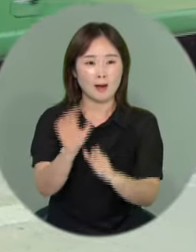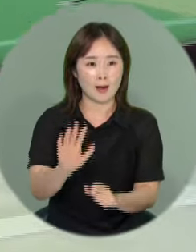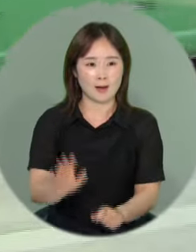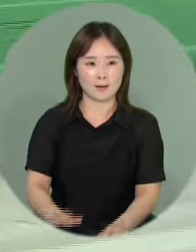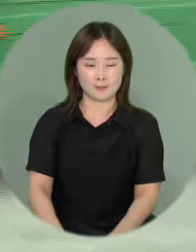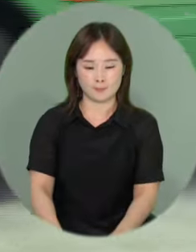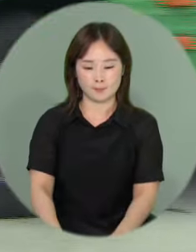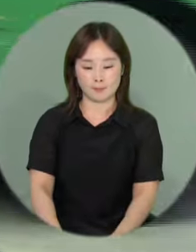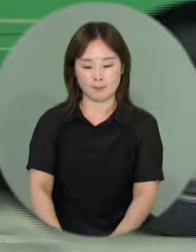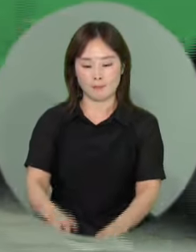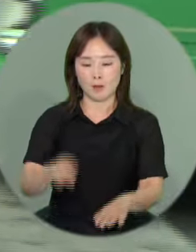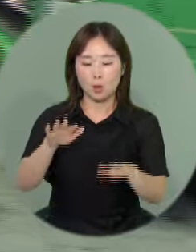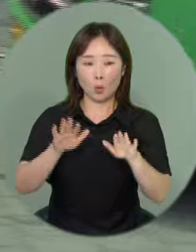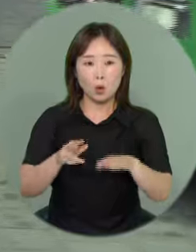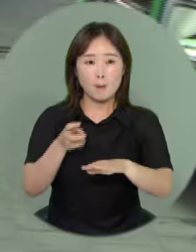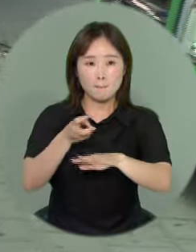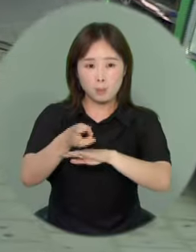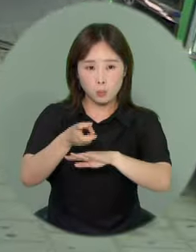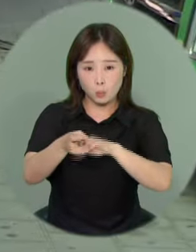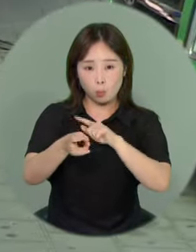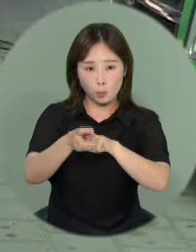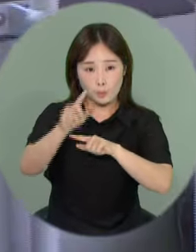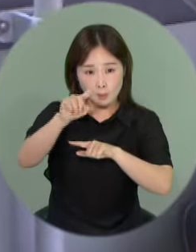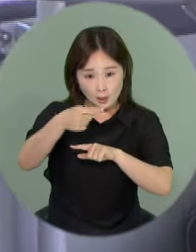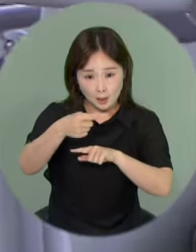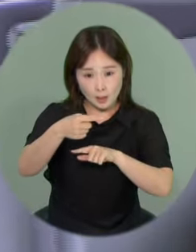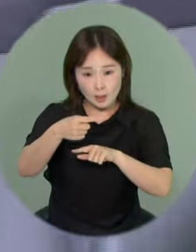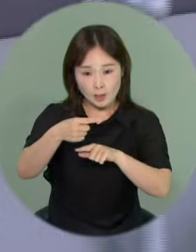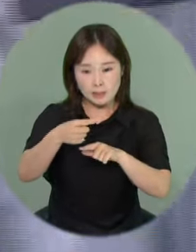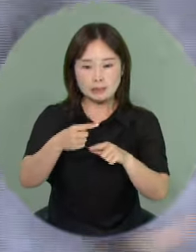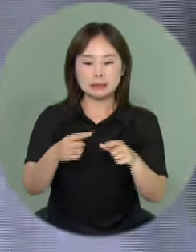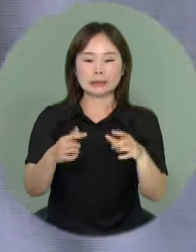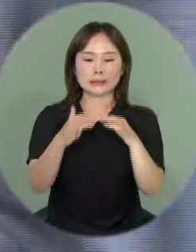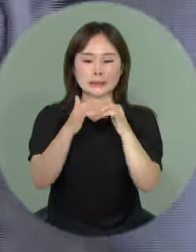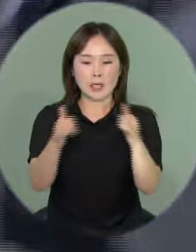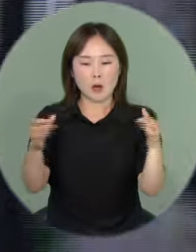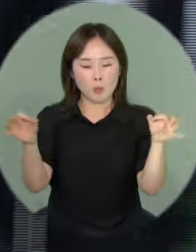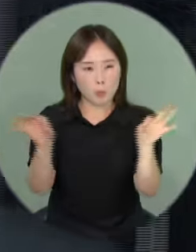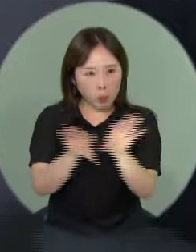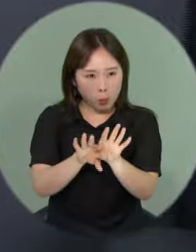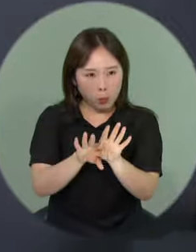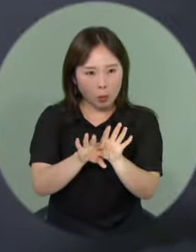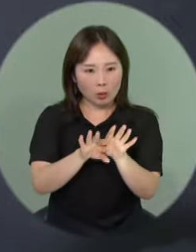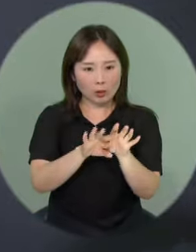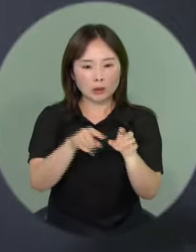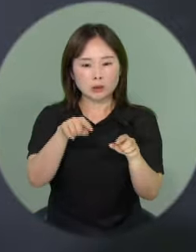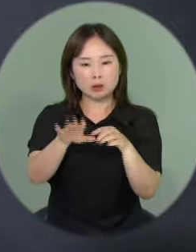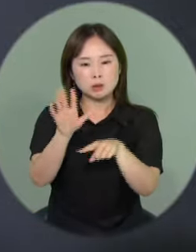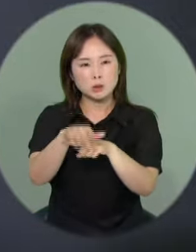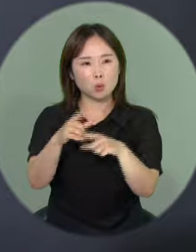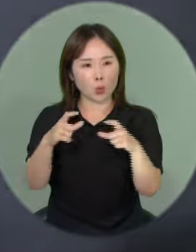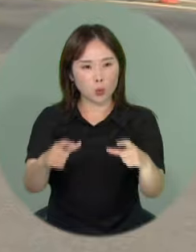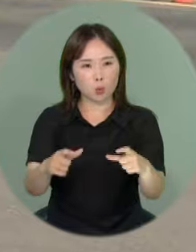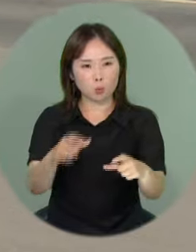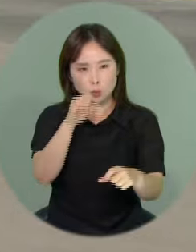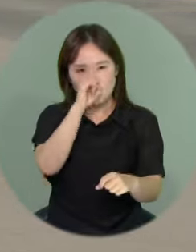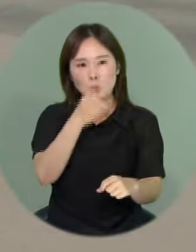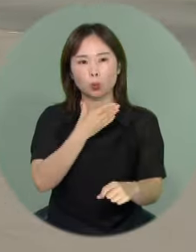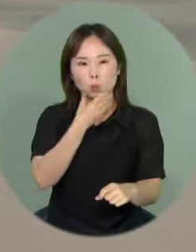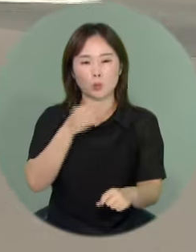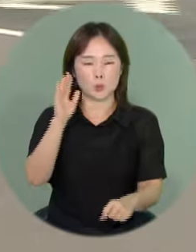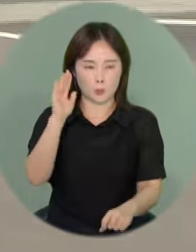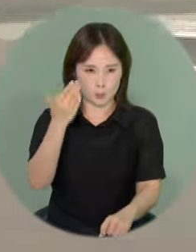오늘도 달리고 있는 백원 대중교통이 인구소멸 시대 농의 새로운 복지 모델로 주목받고 있습니다